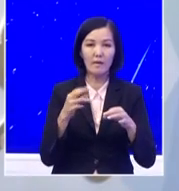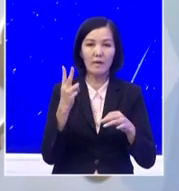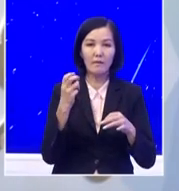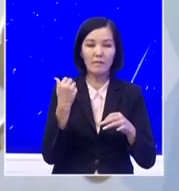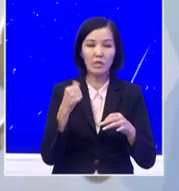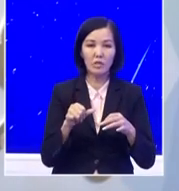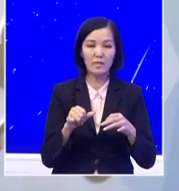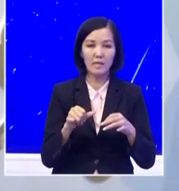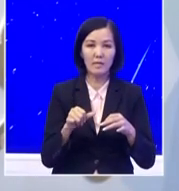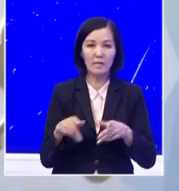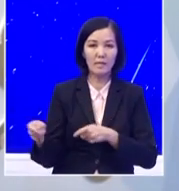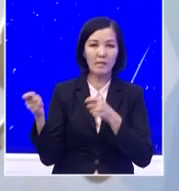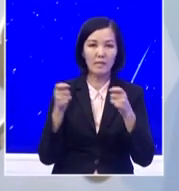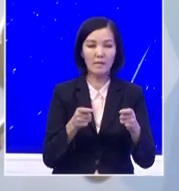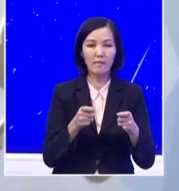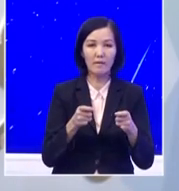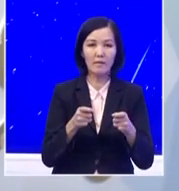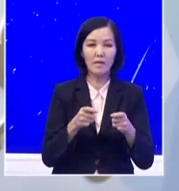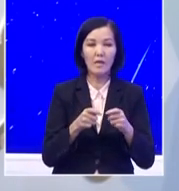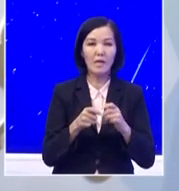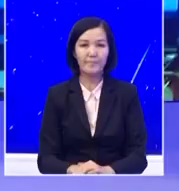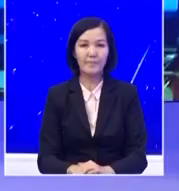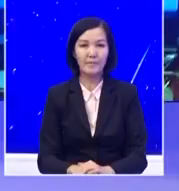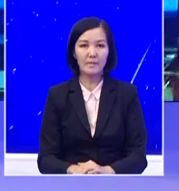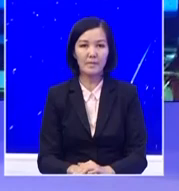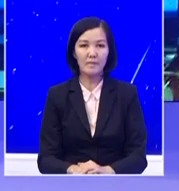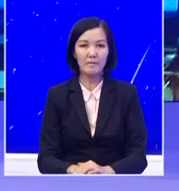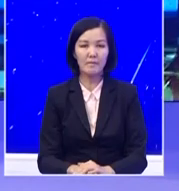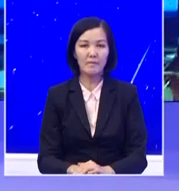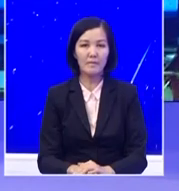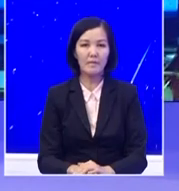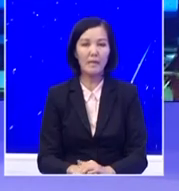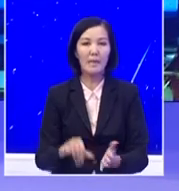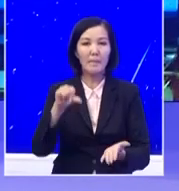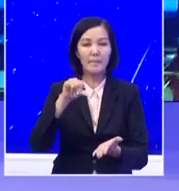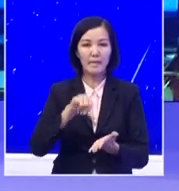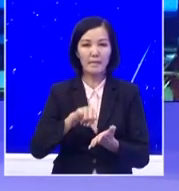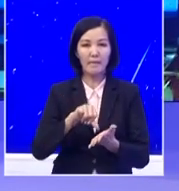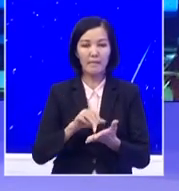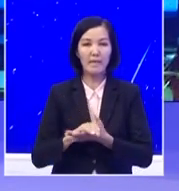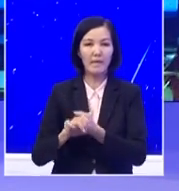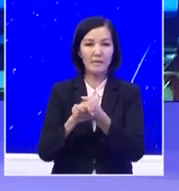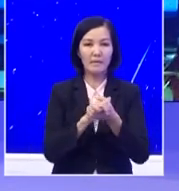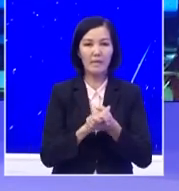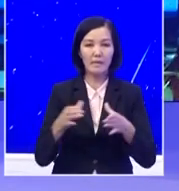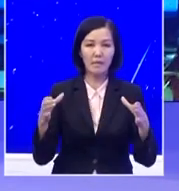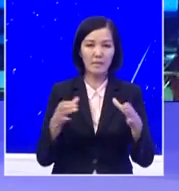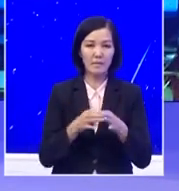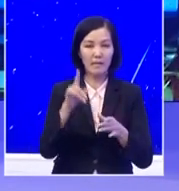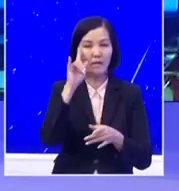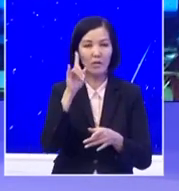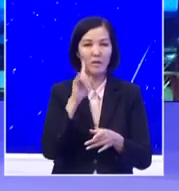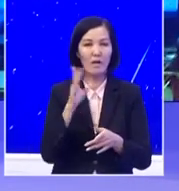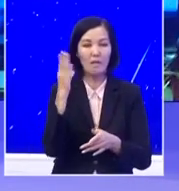себя обязанности по доставке распределенного жертвенного мяса. Со словами благодарности. Представители Ассамблеи народа